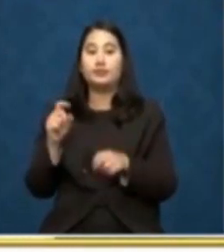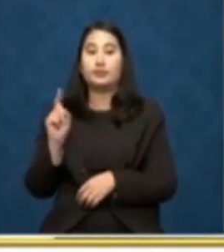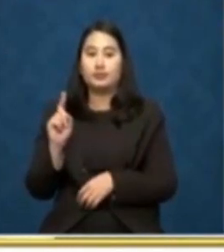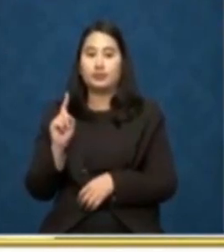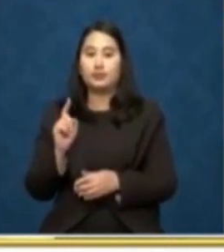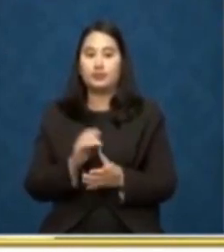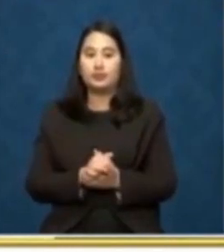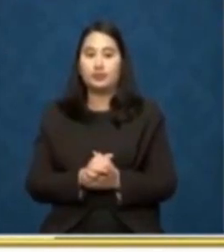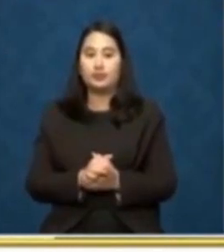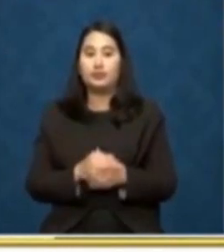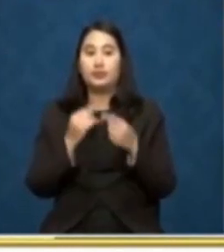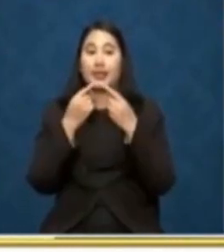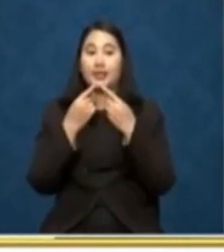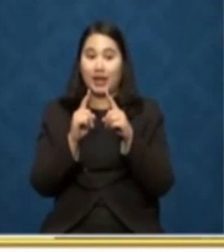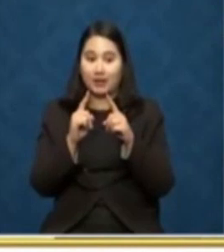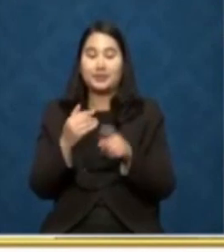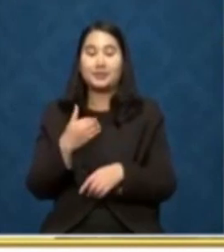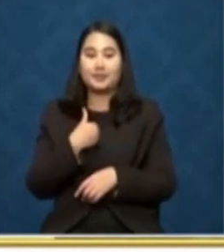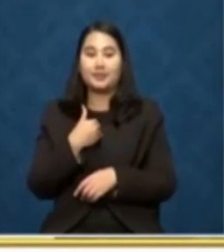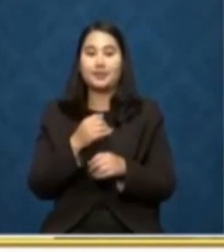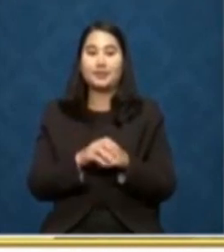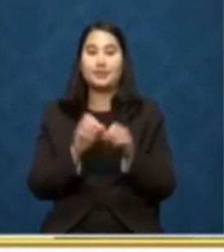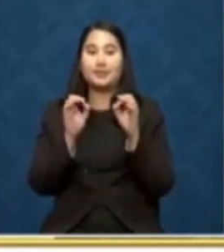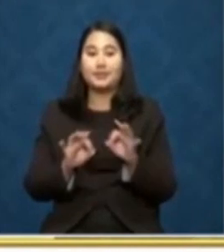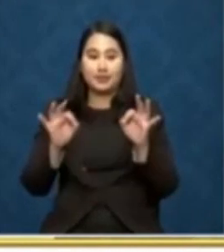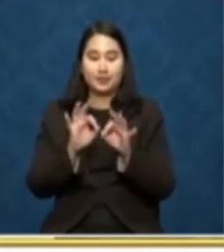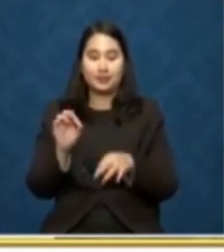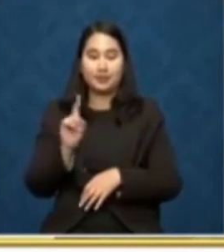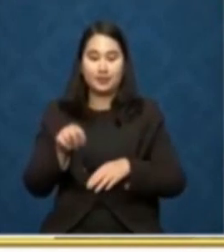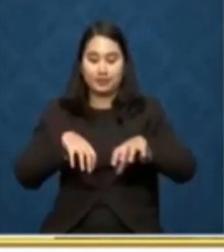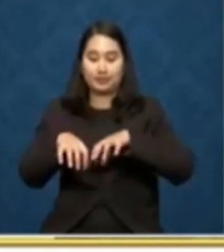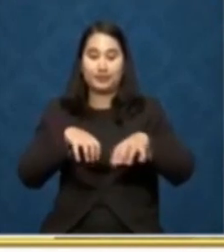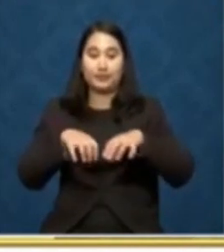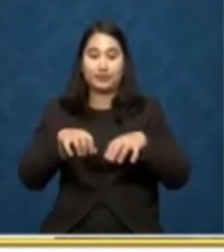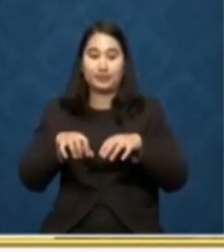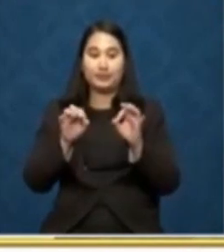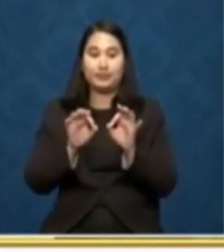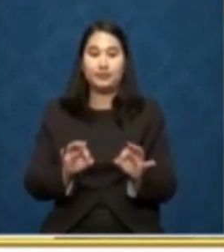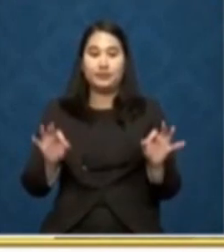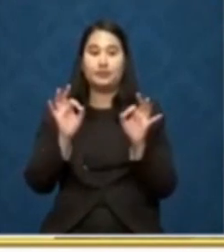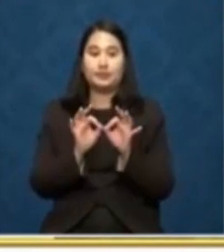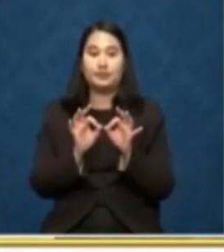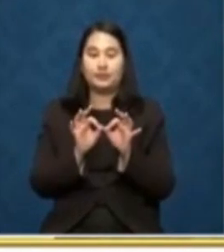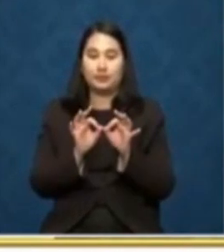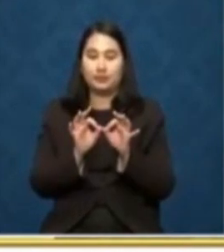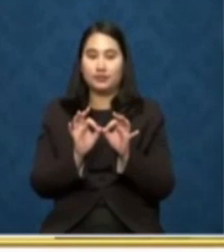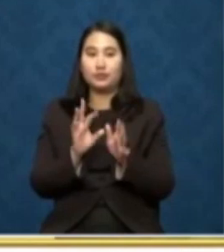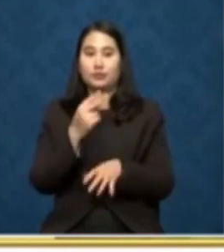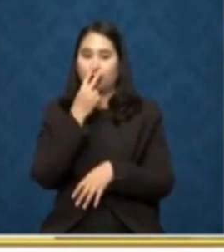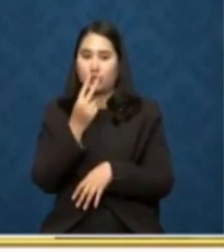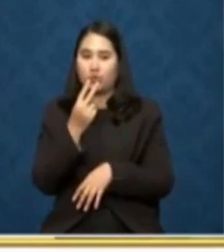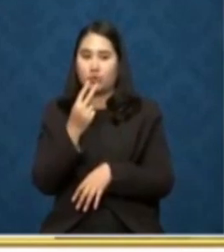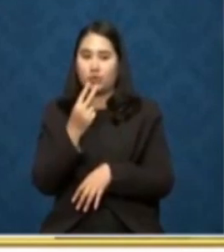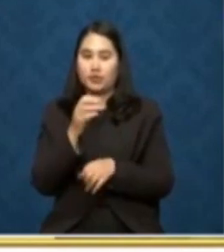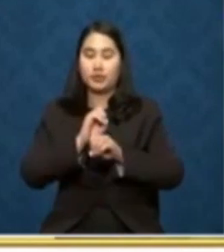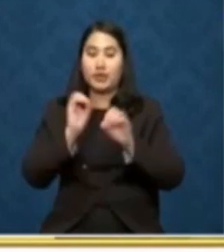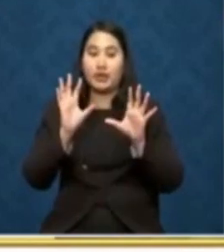ว่าแม้จะแตกตางหากหล doubledหัวใจสำคัก็คือการจัดว่างความสำคัญที่ดู